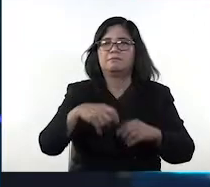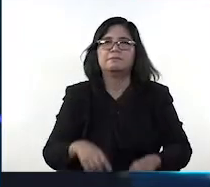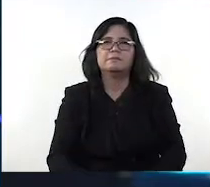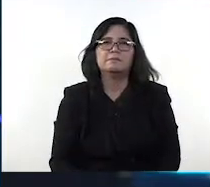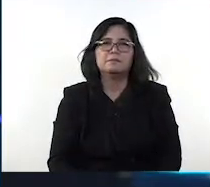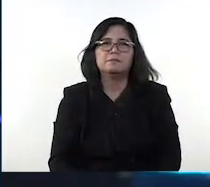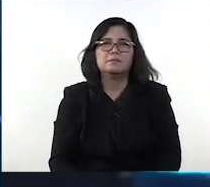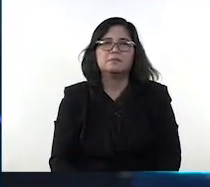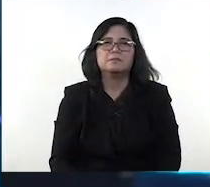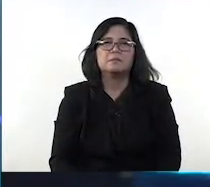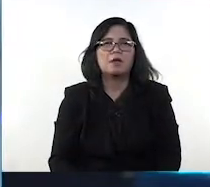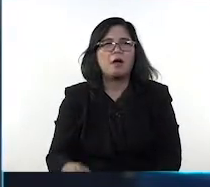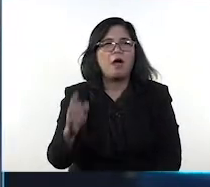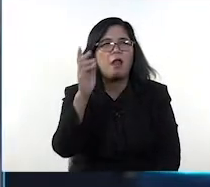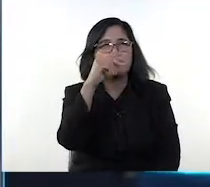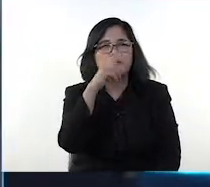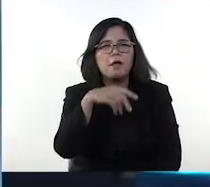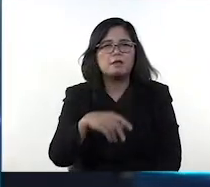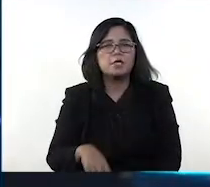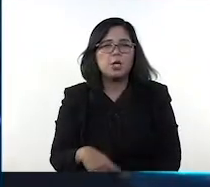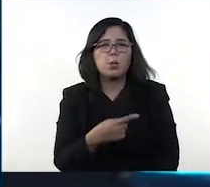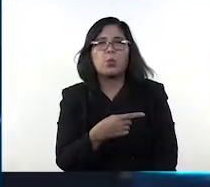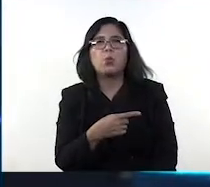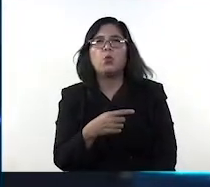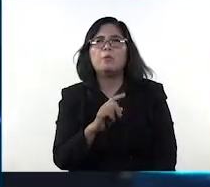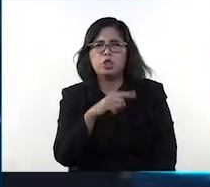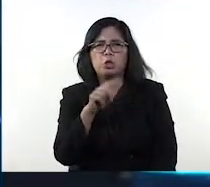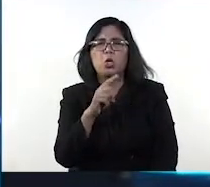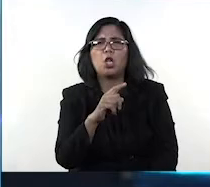kita punya alasan-alasan yang bisa ditemukan ayat-ayat-nya